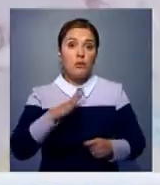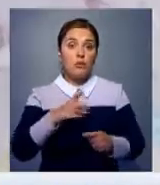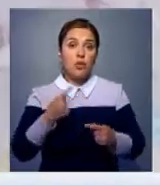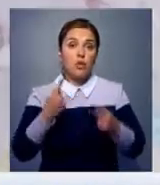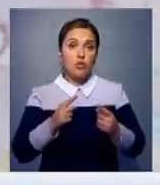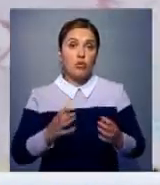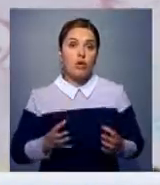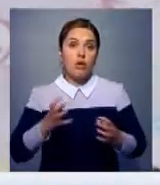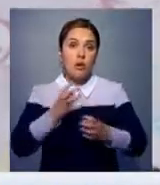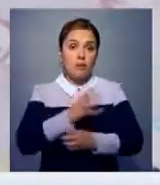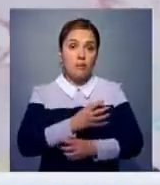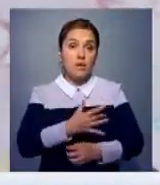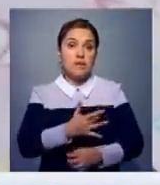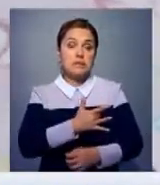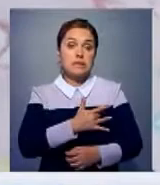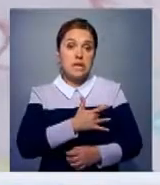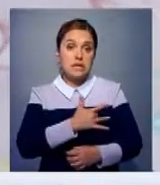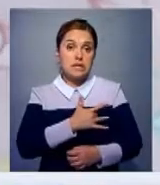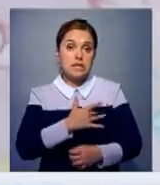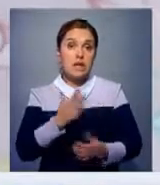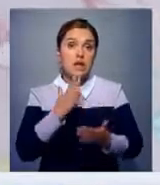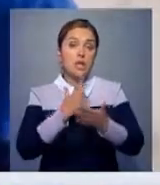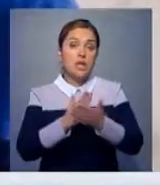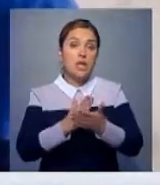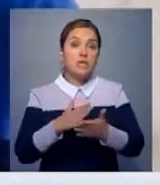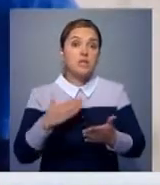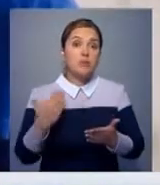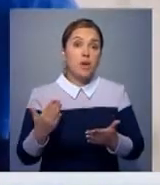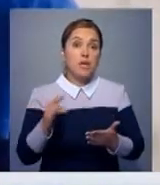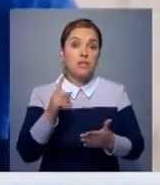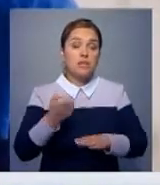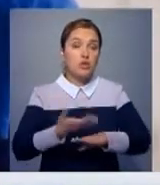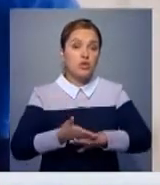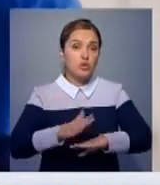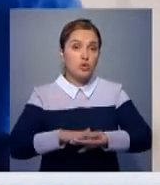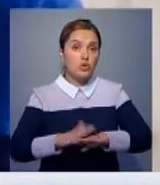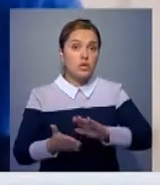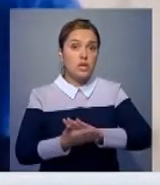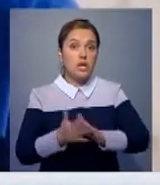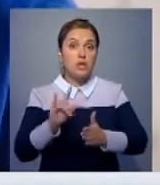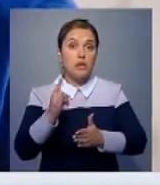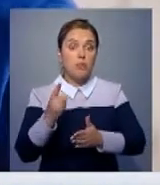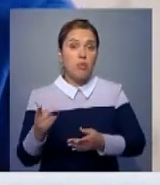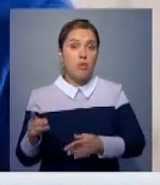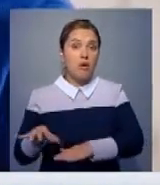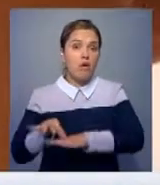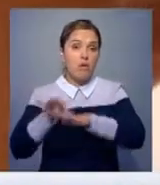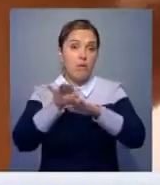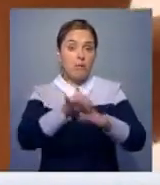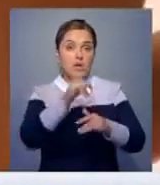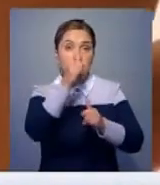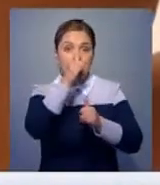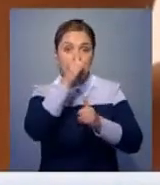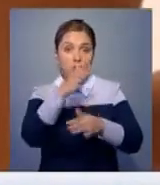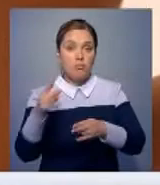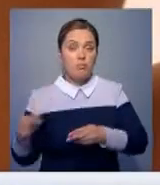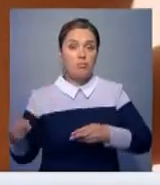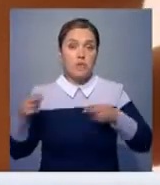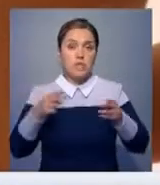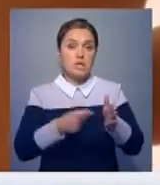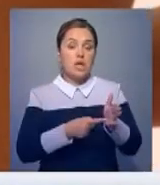были смещены, а сердце находилось справа. Из-за крайне тяжелого состояния ребенка нельзя было транспортировать, поэтому в Балхаш